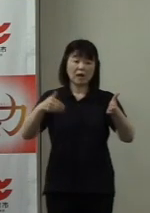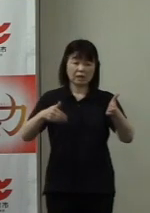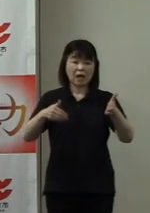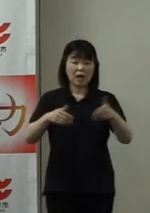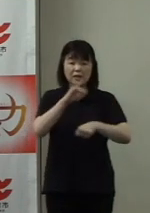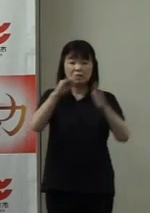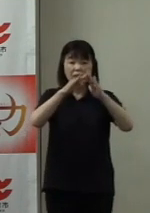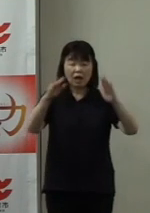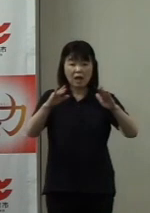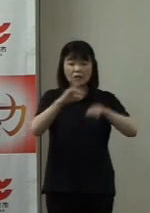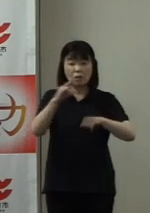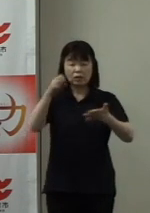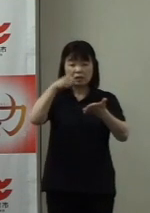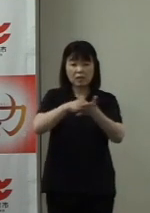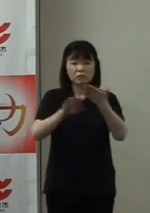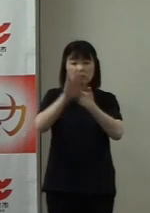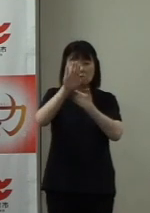というふうに思っております。